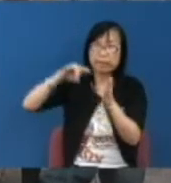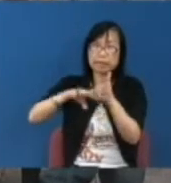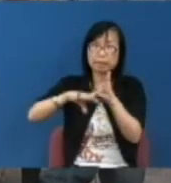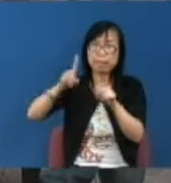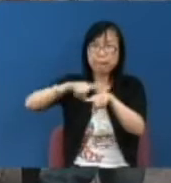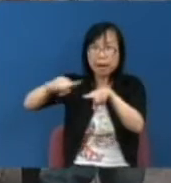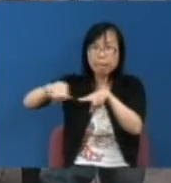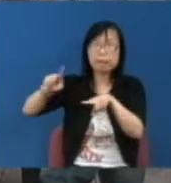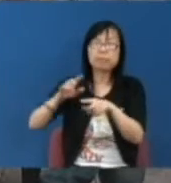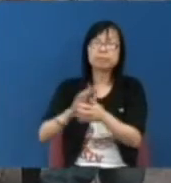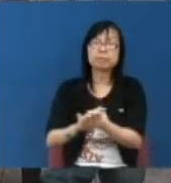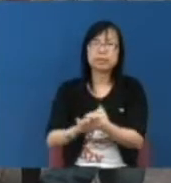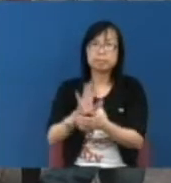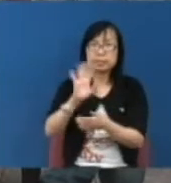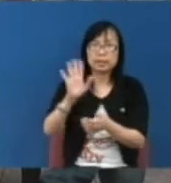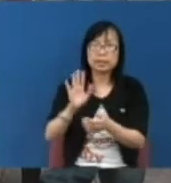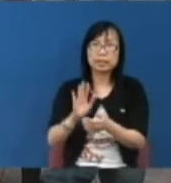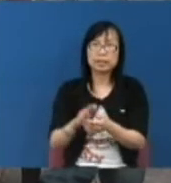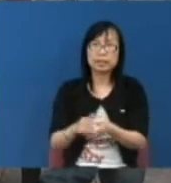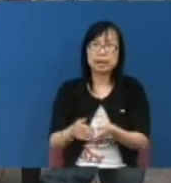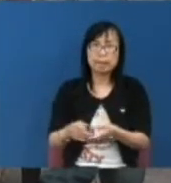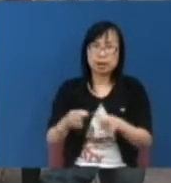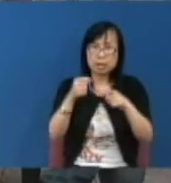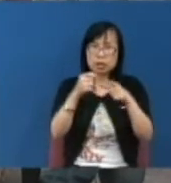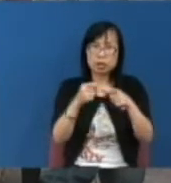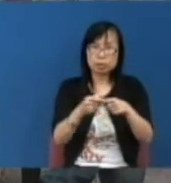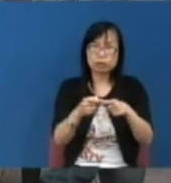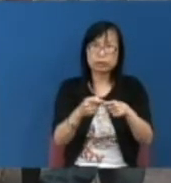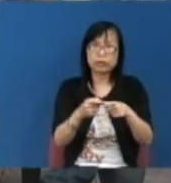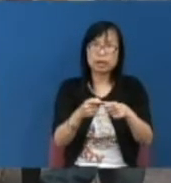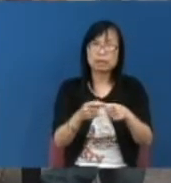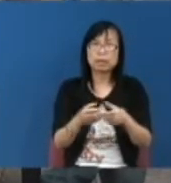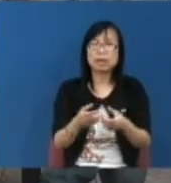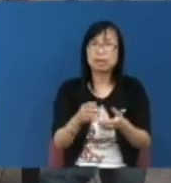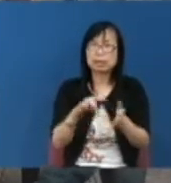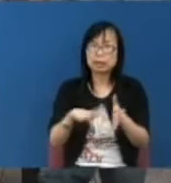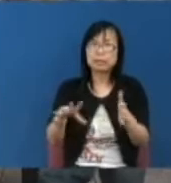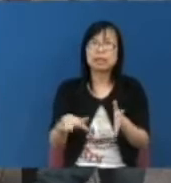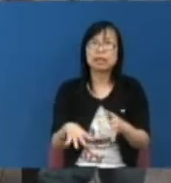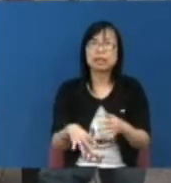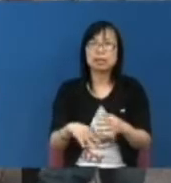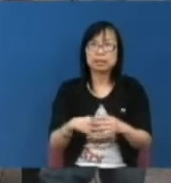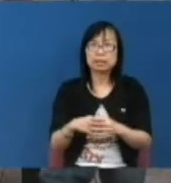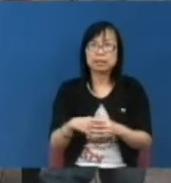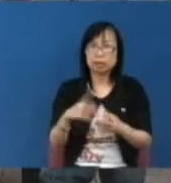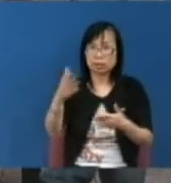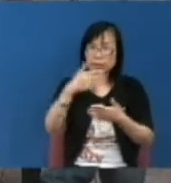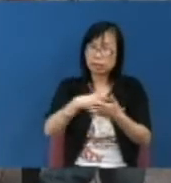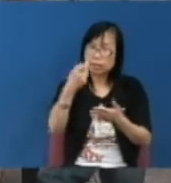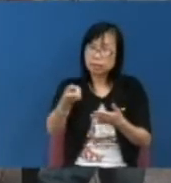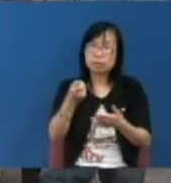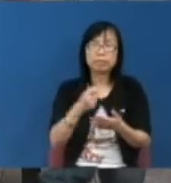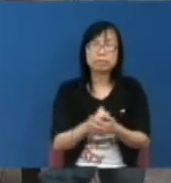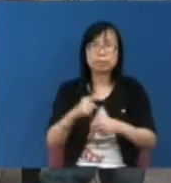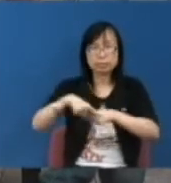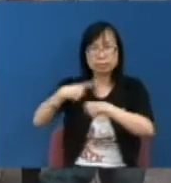需要咧利用公家嘅電咧，咁應該個 energy 係啦，已經個引入已經少啦嘛。咁、 okay. 另